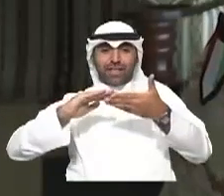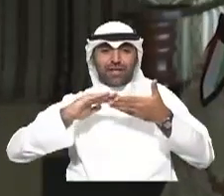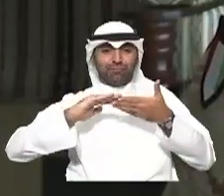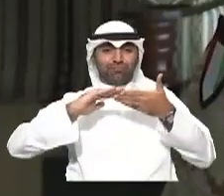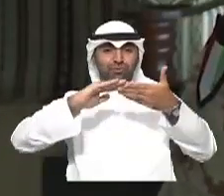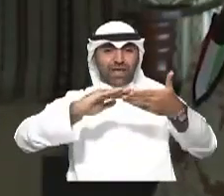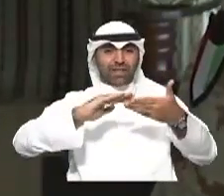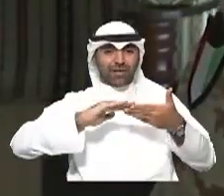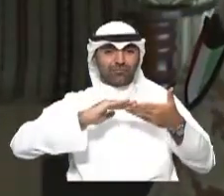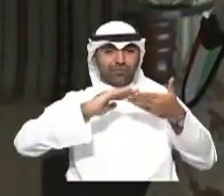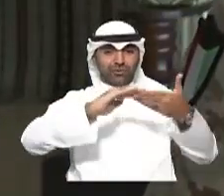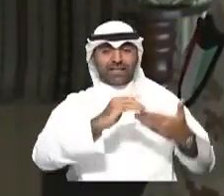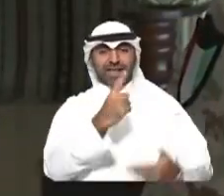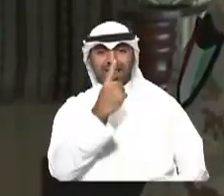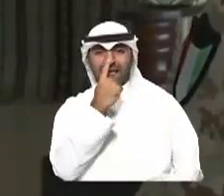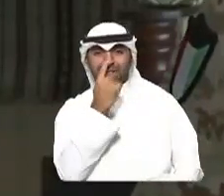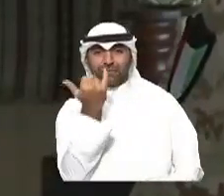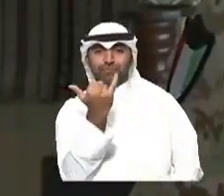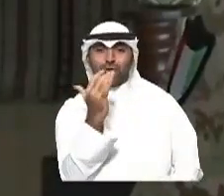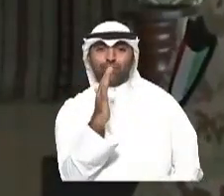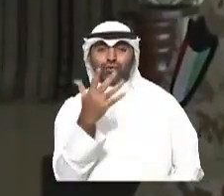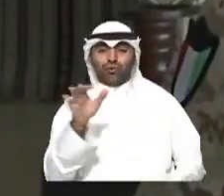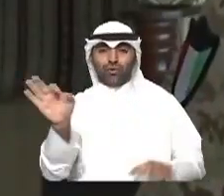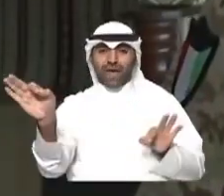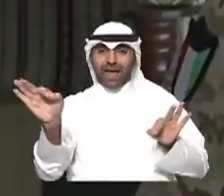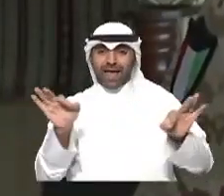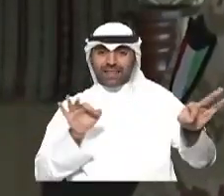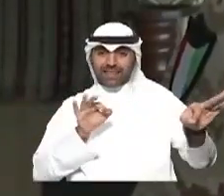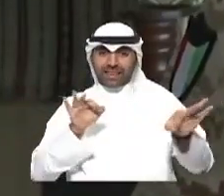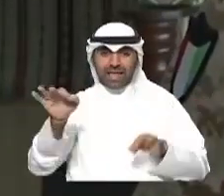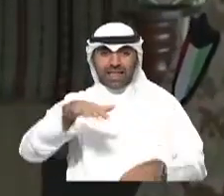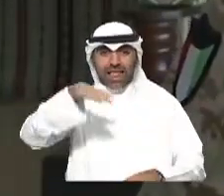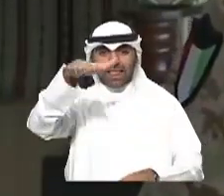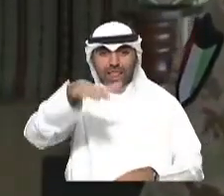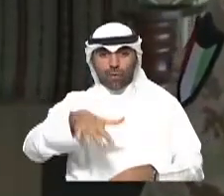الخطة الموضوعة من قبل جميع جهات الدولة